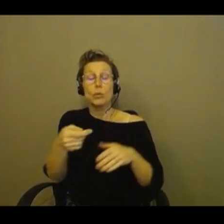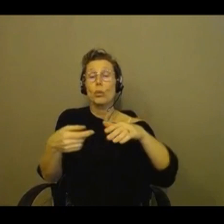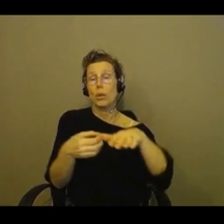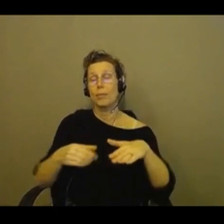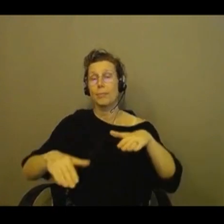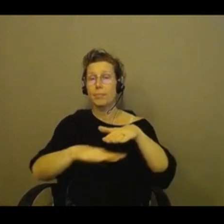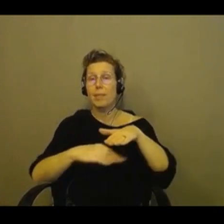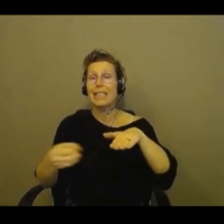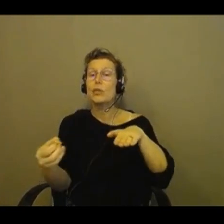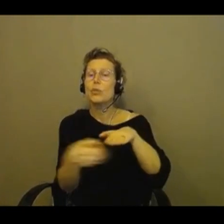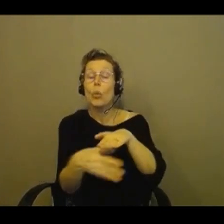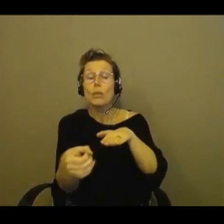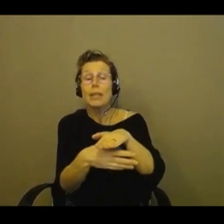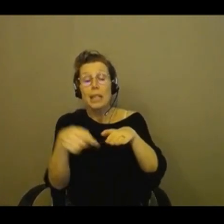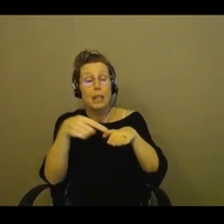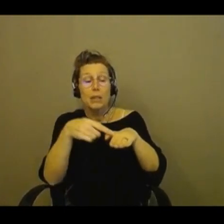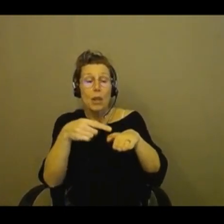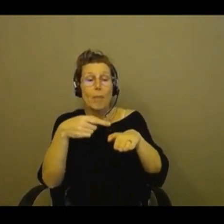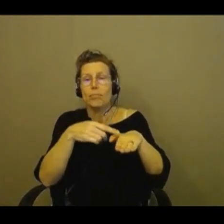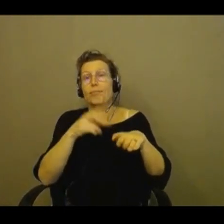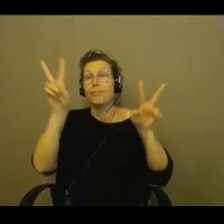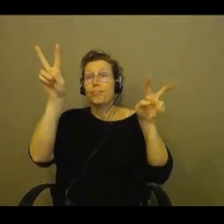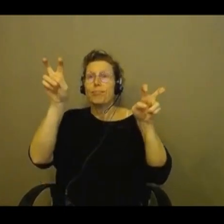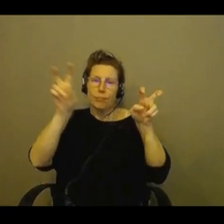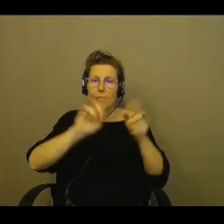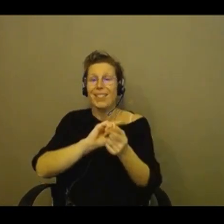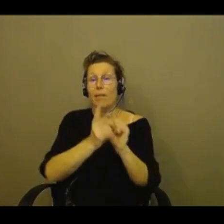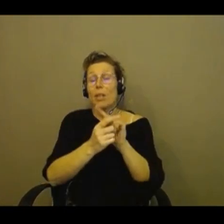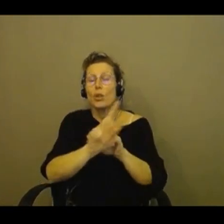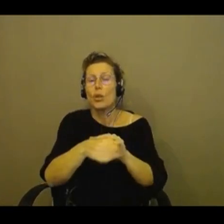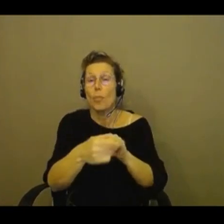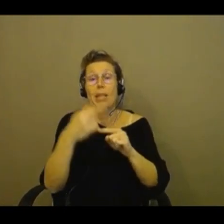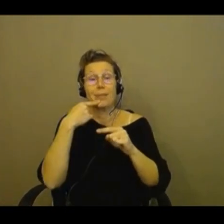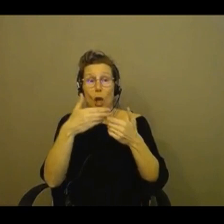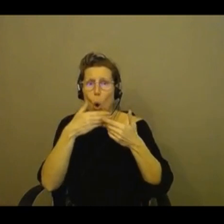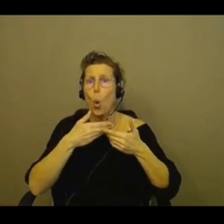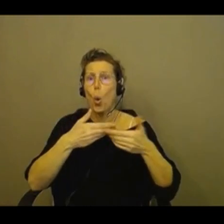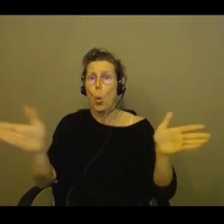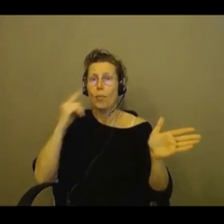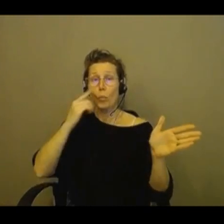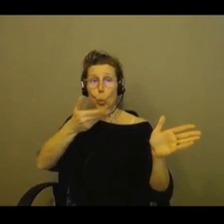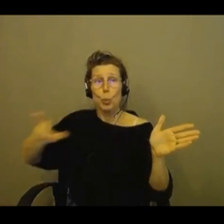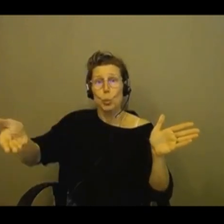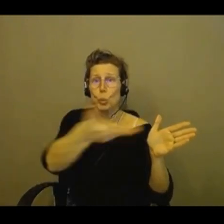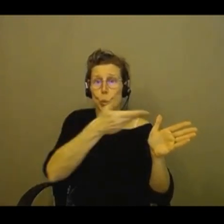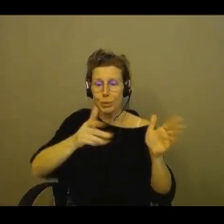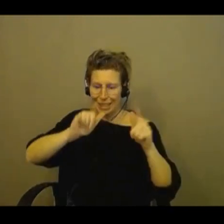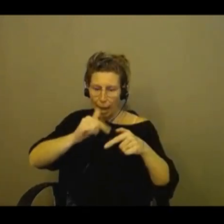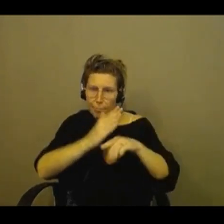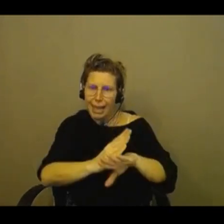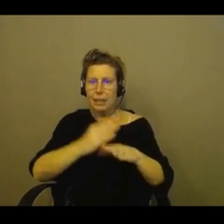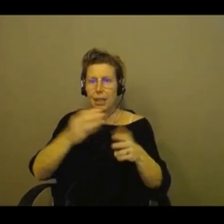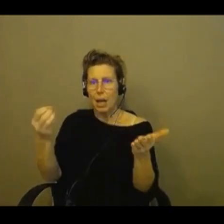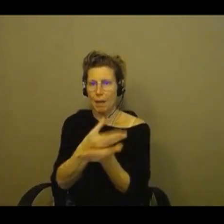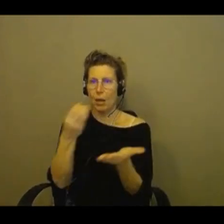pour tous, il va y avoir, à terme, une information disponible, une information où on parlera tous avec les mêmes mots de